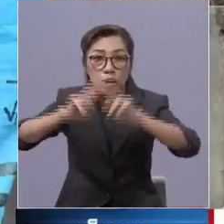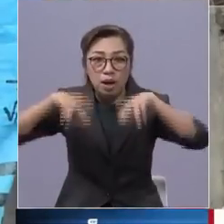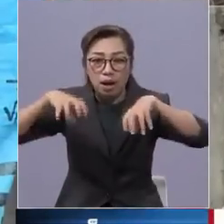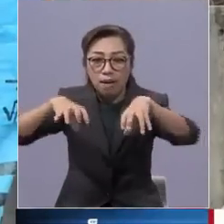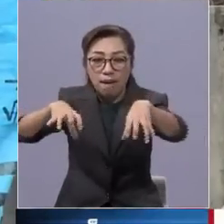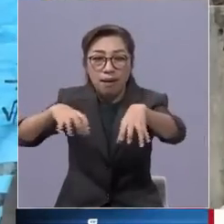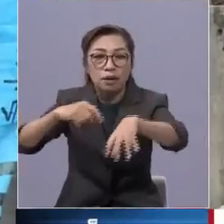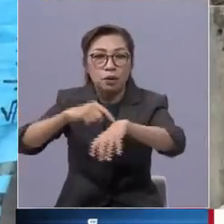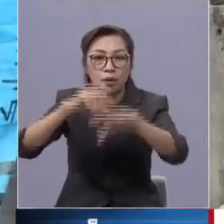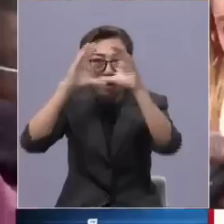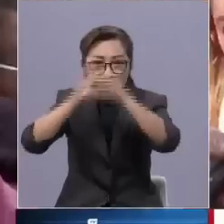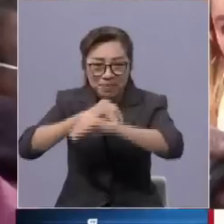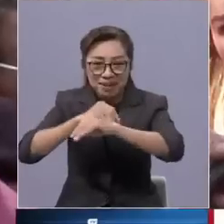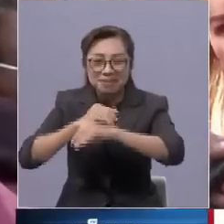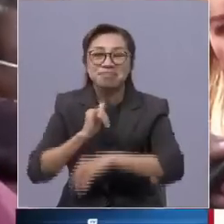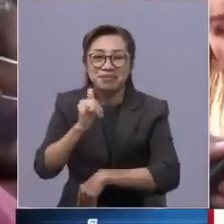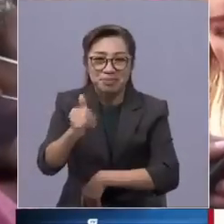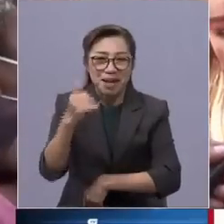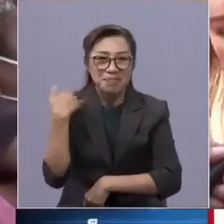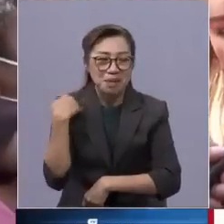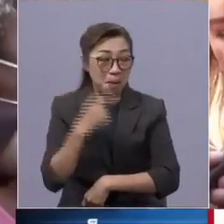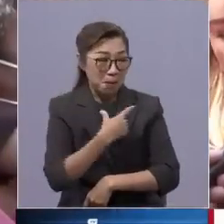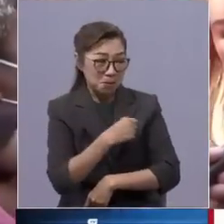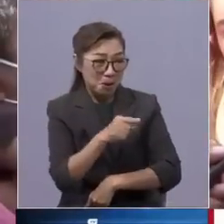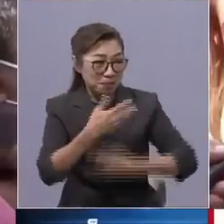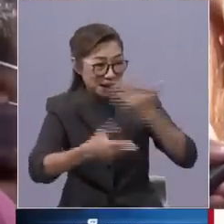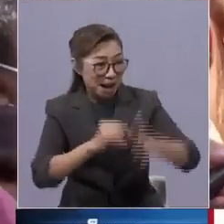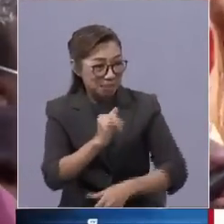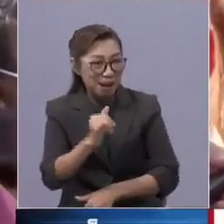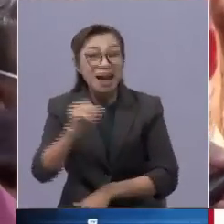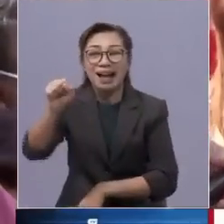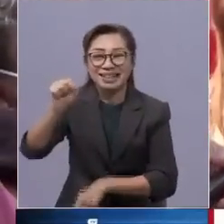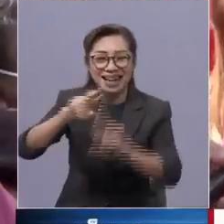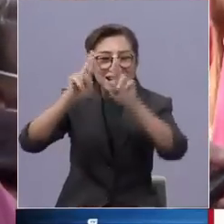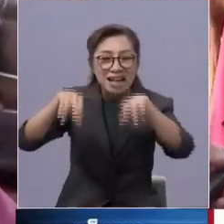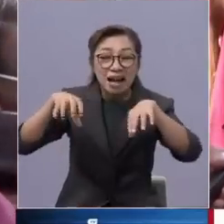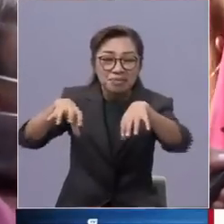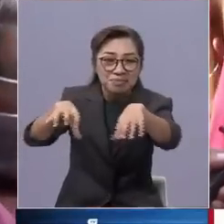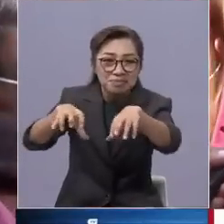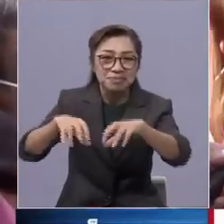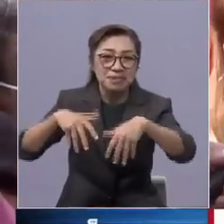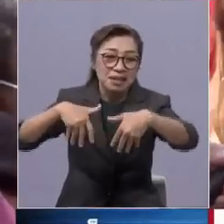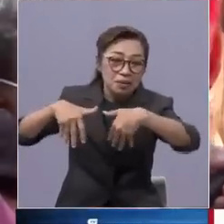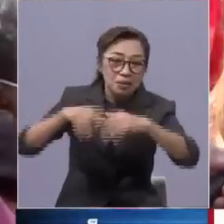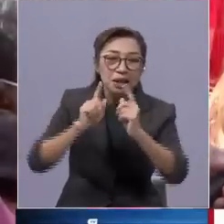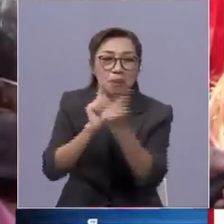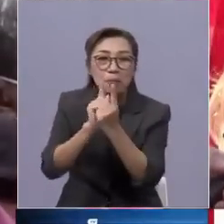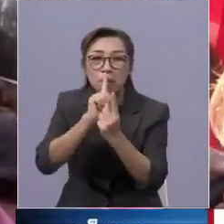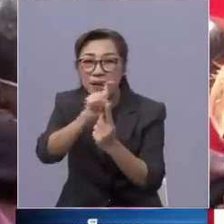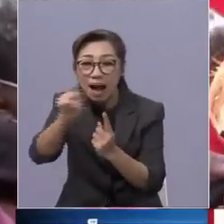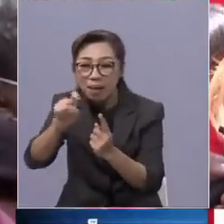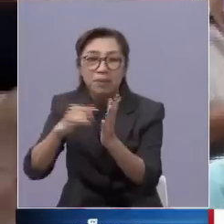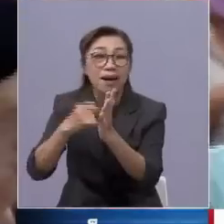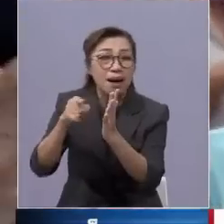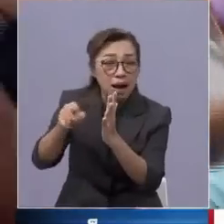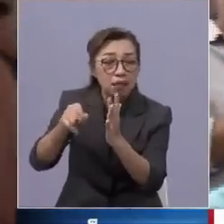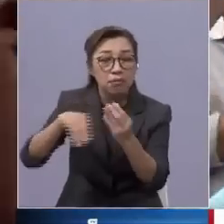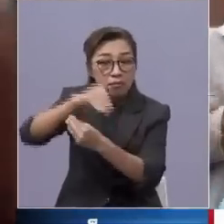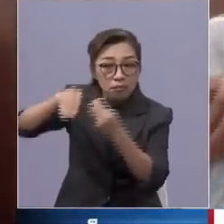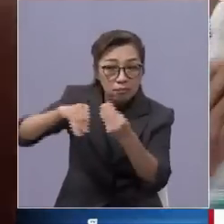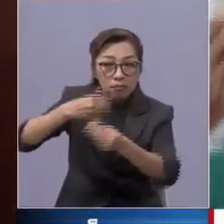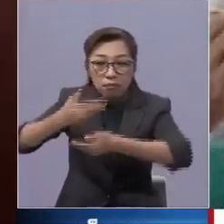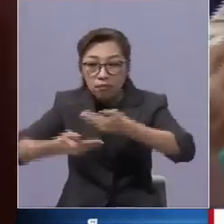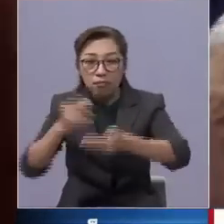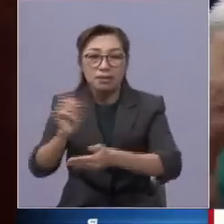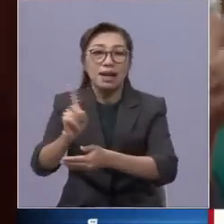เดินตลาดบ่อยนะ ใช่จะได้ใกล้ชิดไง ไปสอบถามนะครับว่า การซื้อขายเป็นยังไงเศรษฐกิจในท้องที่เป็นยังไ